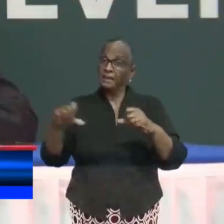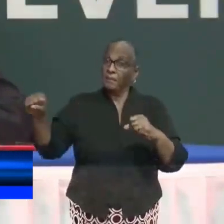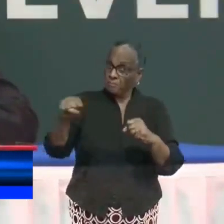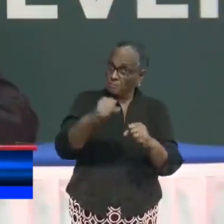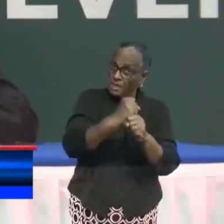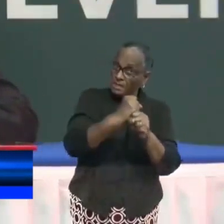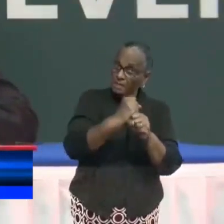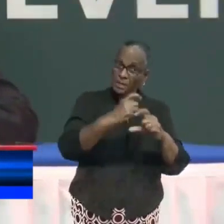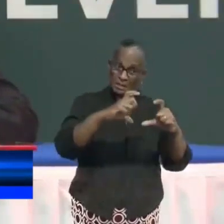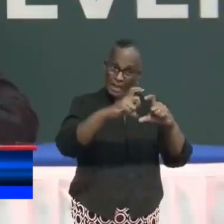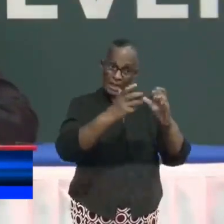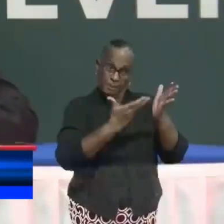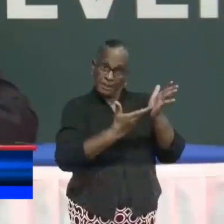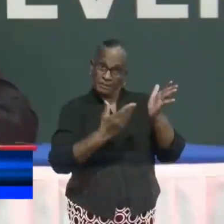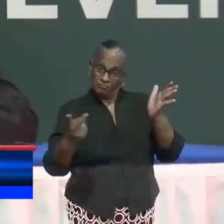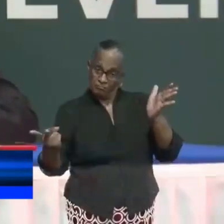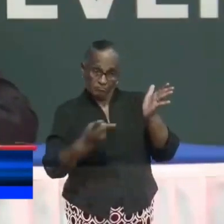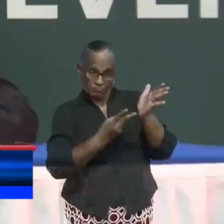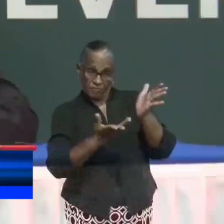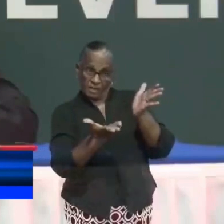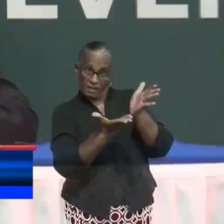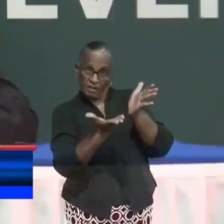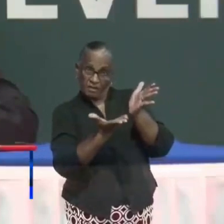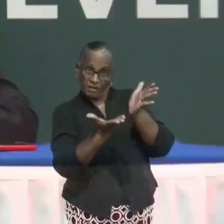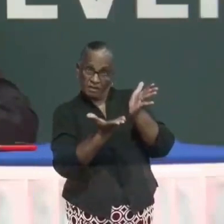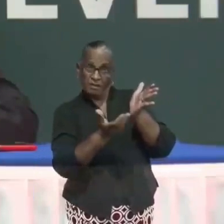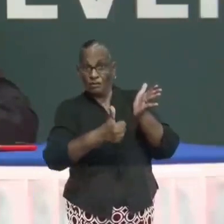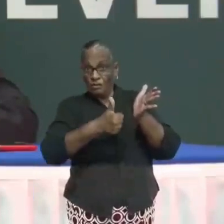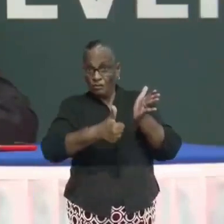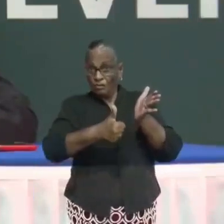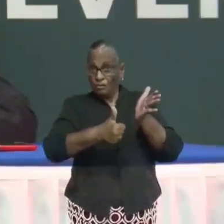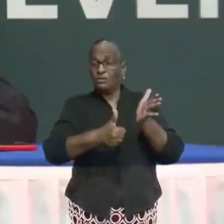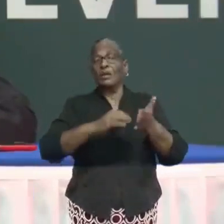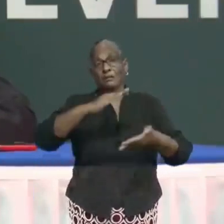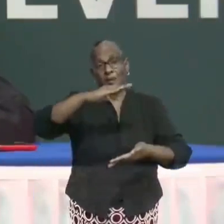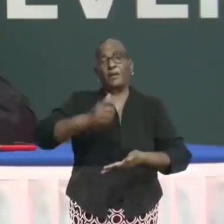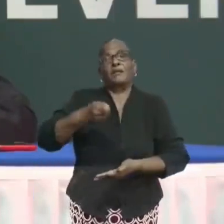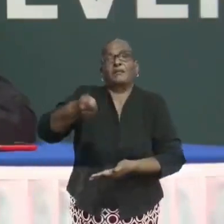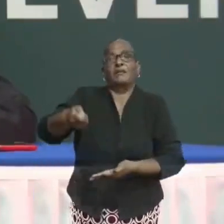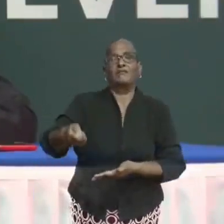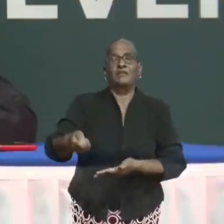can check nanga unu administrati, and baka dati wo gi yu a paket